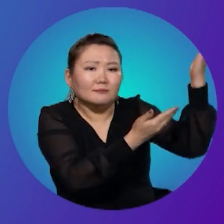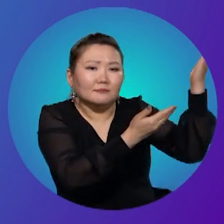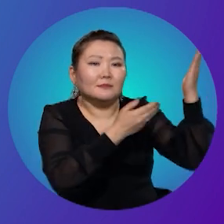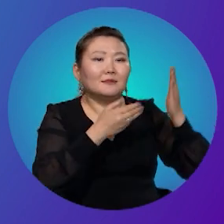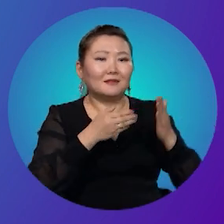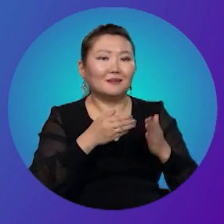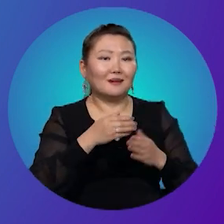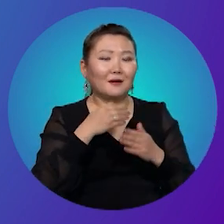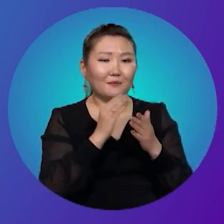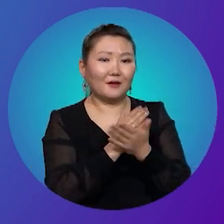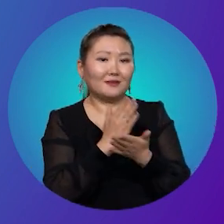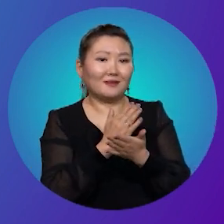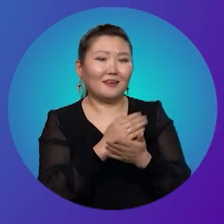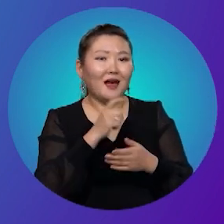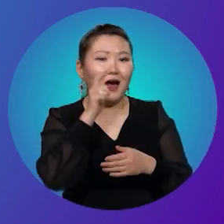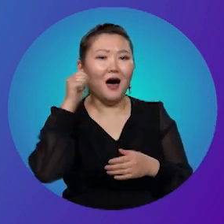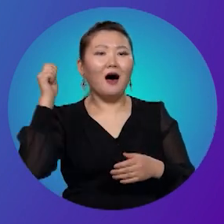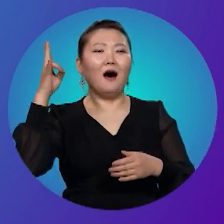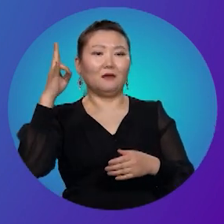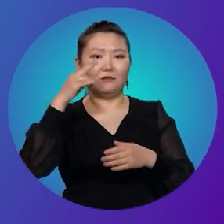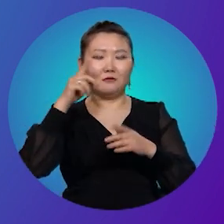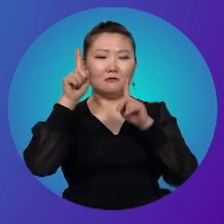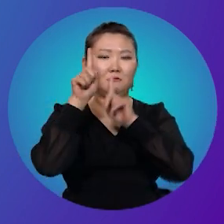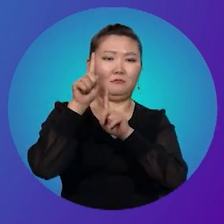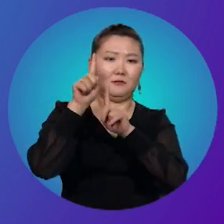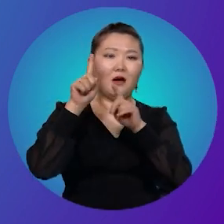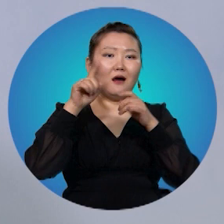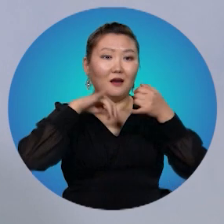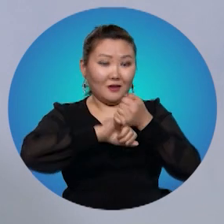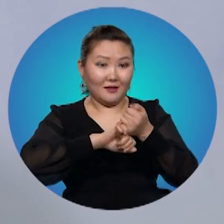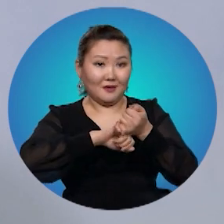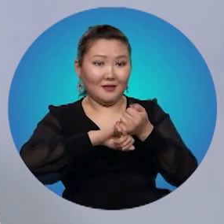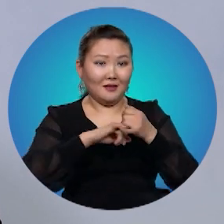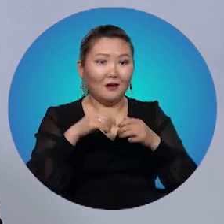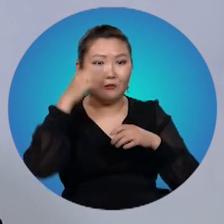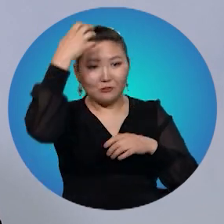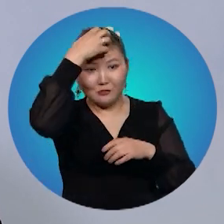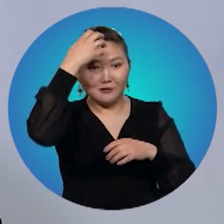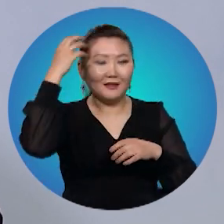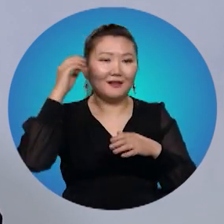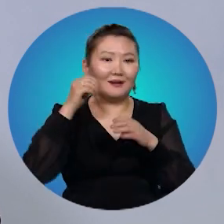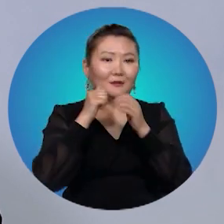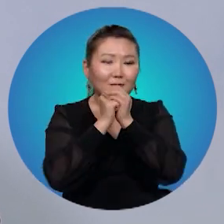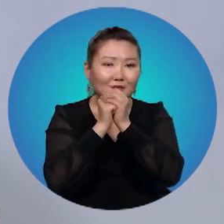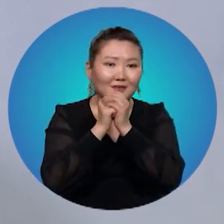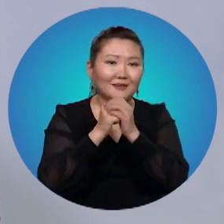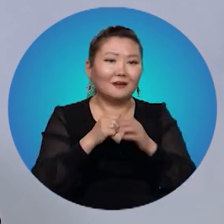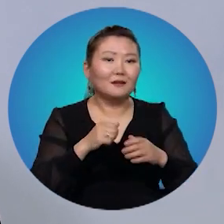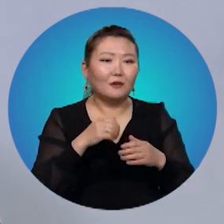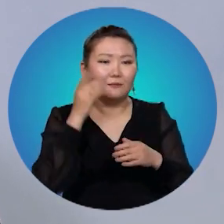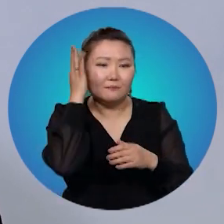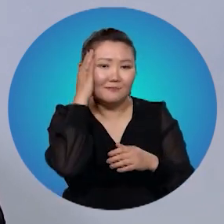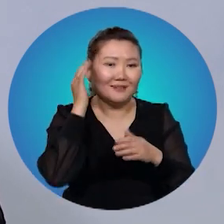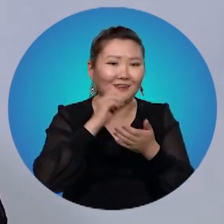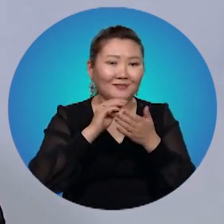ямар учиртай гэхээр тэр хаан хүний хатан эхнэр хүн бол төрийн бодлого барихад бодлого боловсруулж байдаг байсан. Тийм учраас